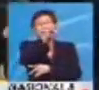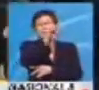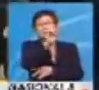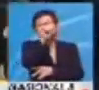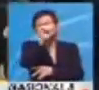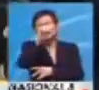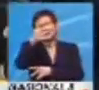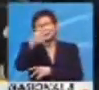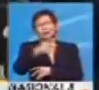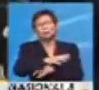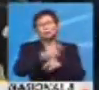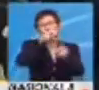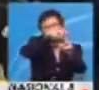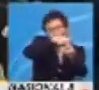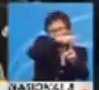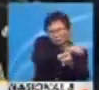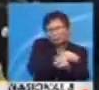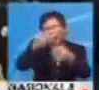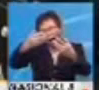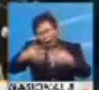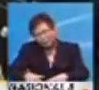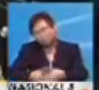sebelum merogo mereka